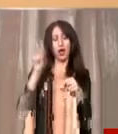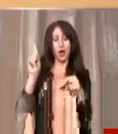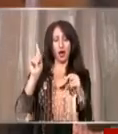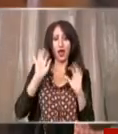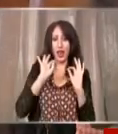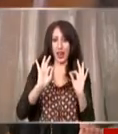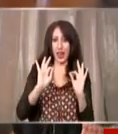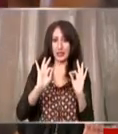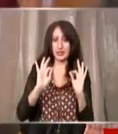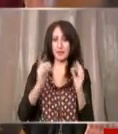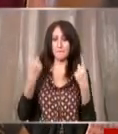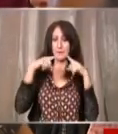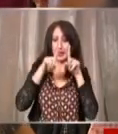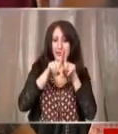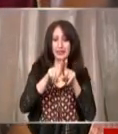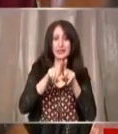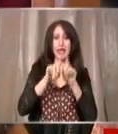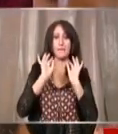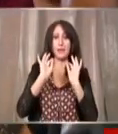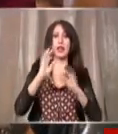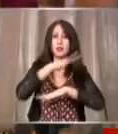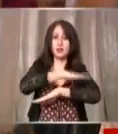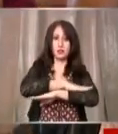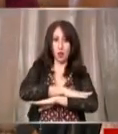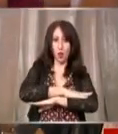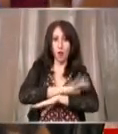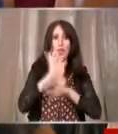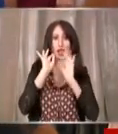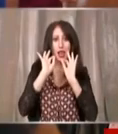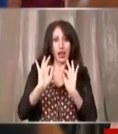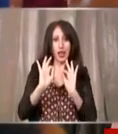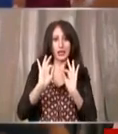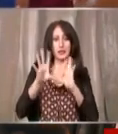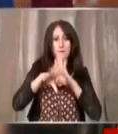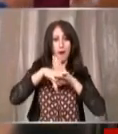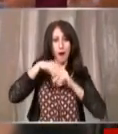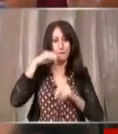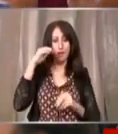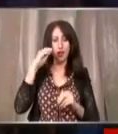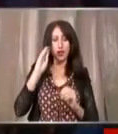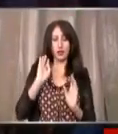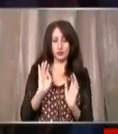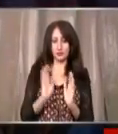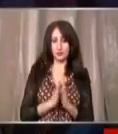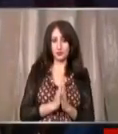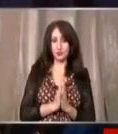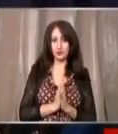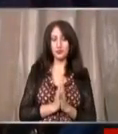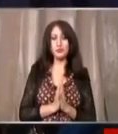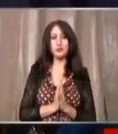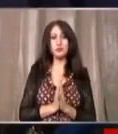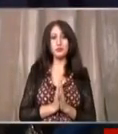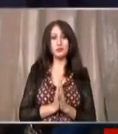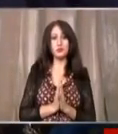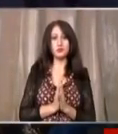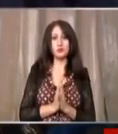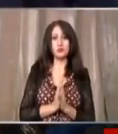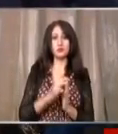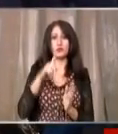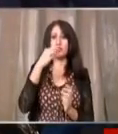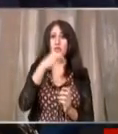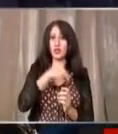لازم يتحول هذا الموضوع الى عرس ديمقراطي. ارجو ان احنا نرجع بعد ما كنا بالاستفتاء على دستور